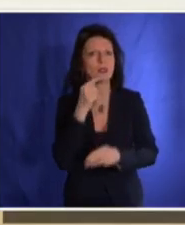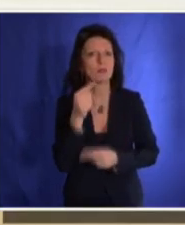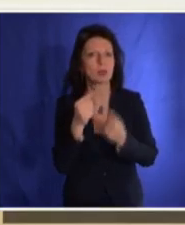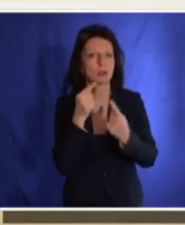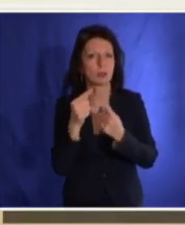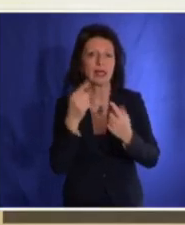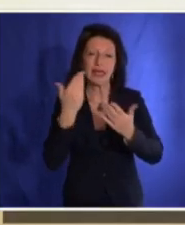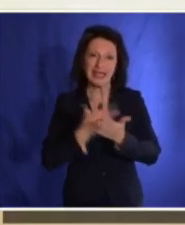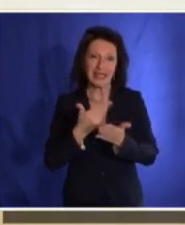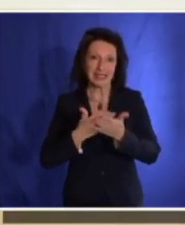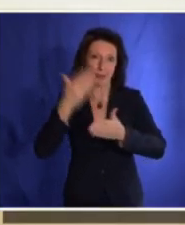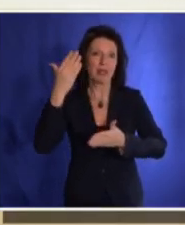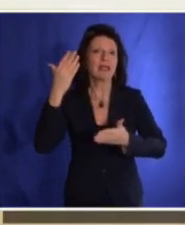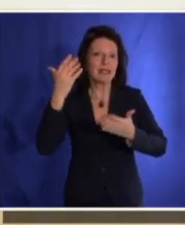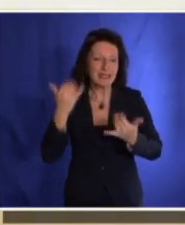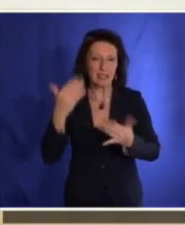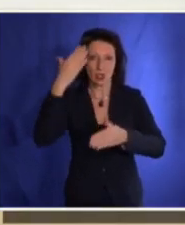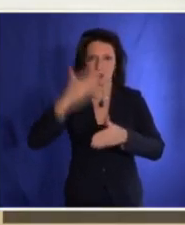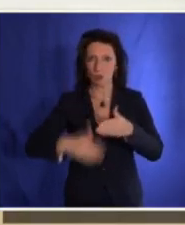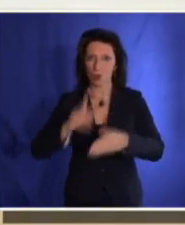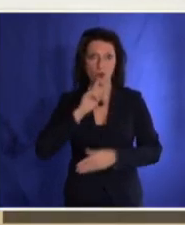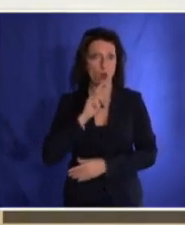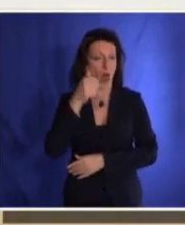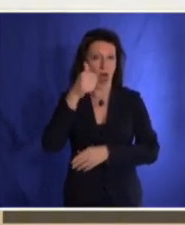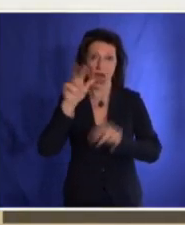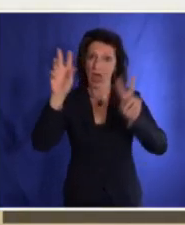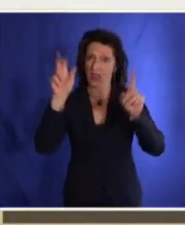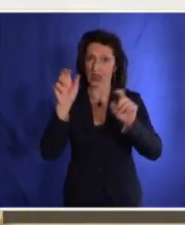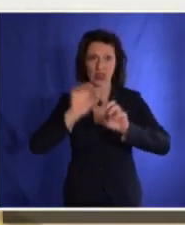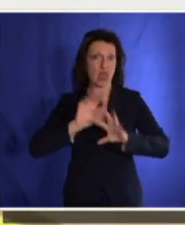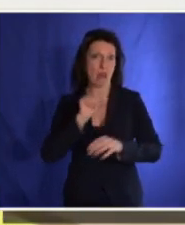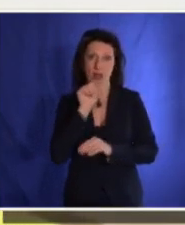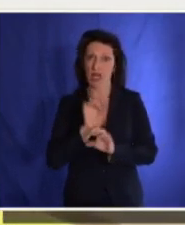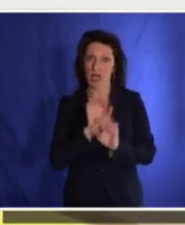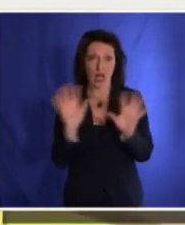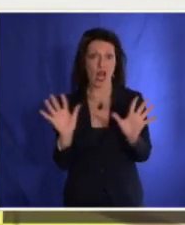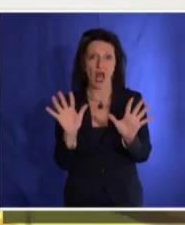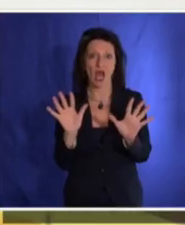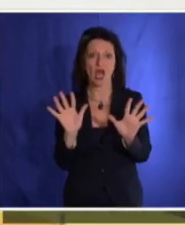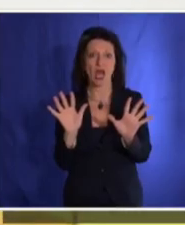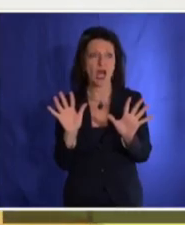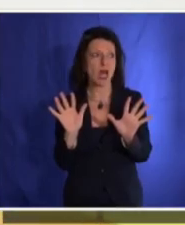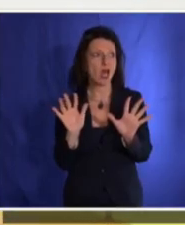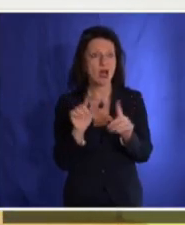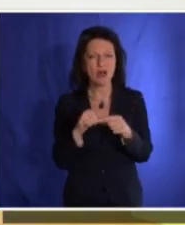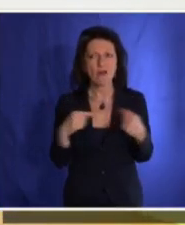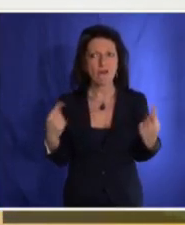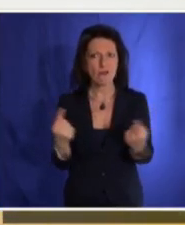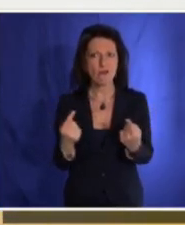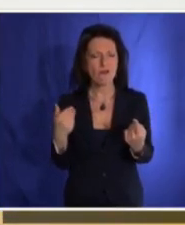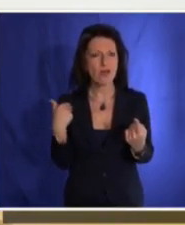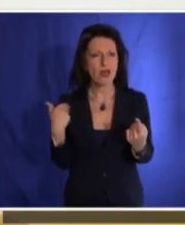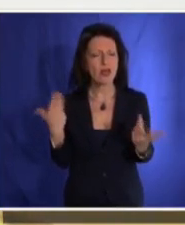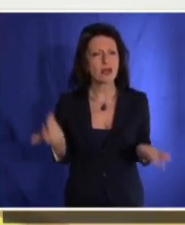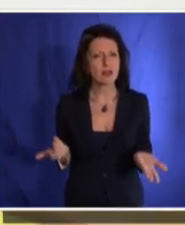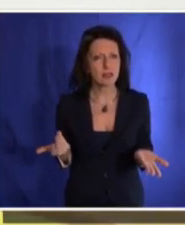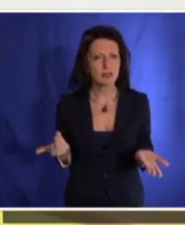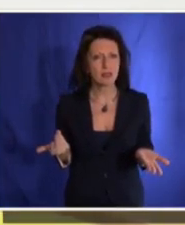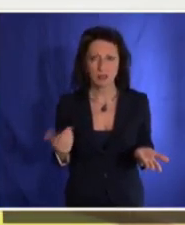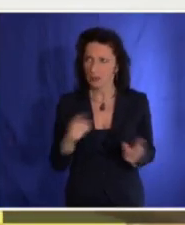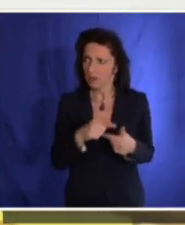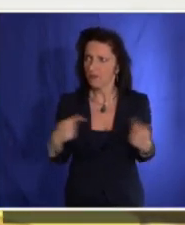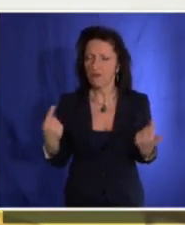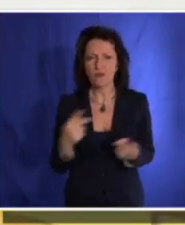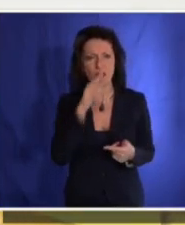jetzt abschließend nur eine Frage offen. Wie geht es uns dabei? Wie stehen wir da jetzt als Volkspartei? Wenn wir das anschauen, was